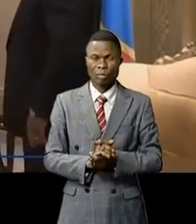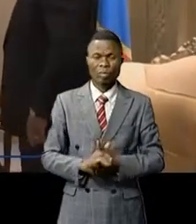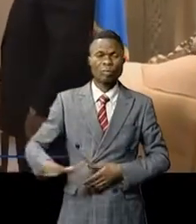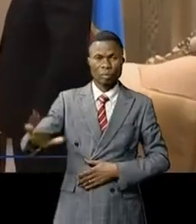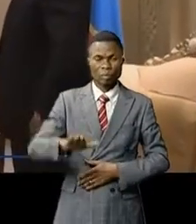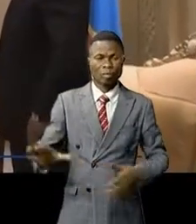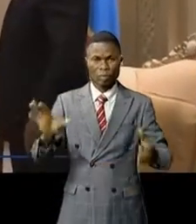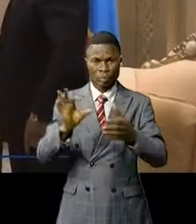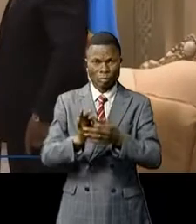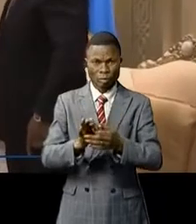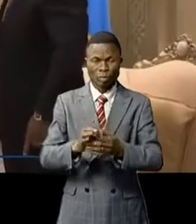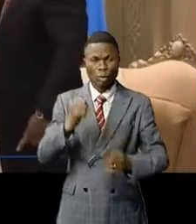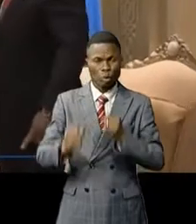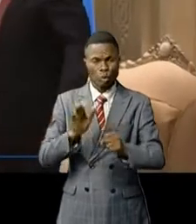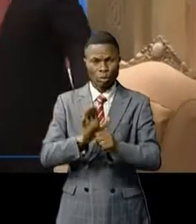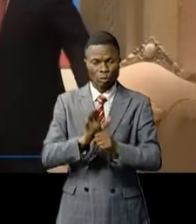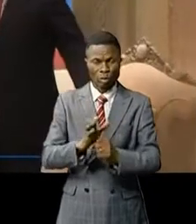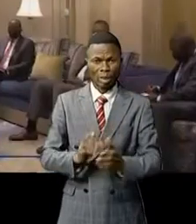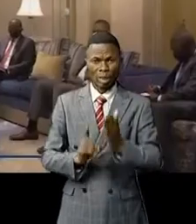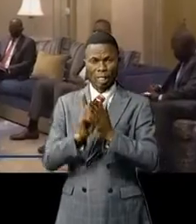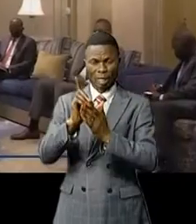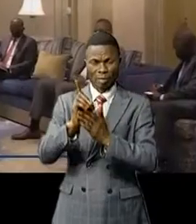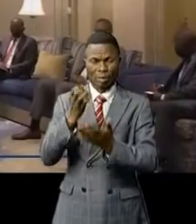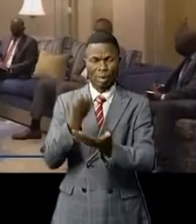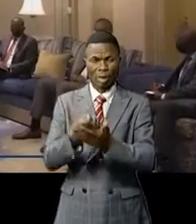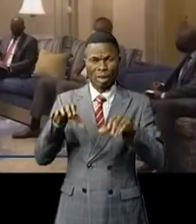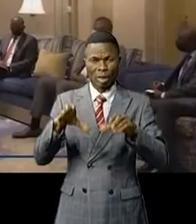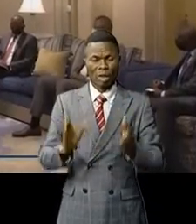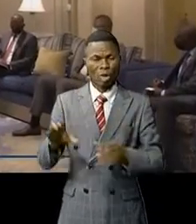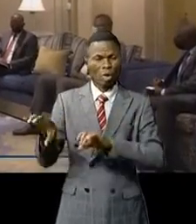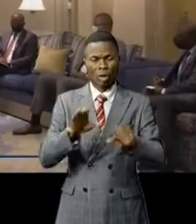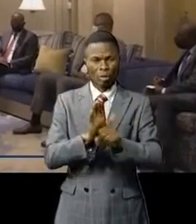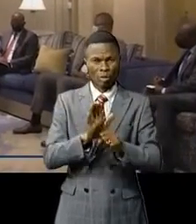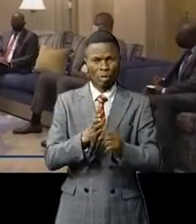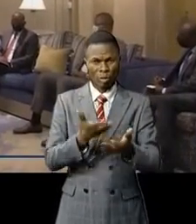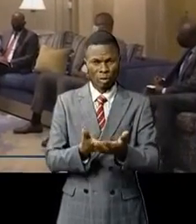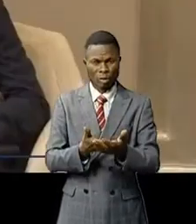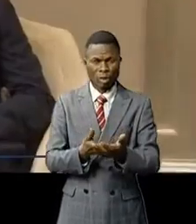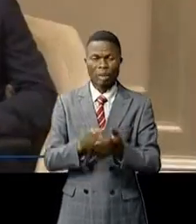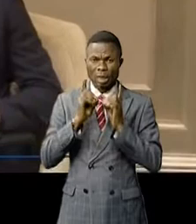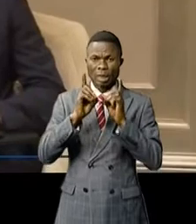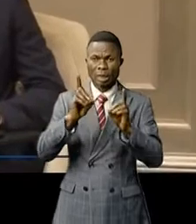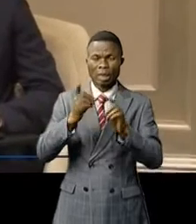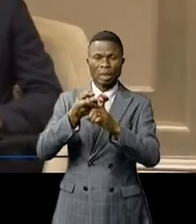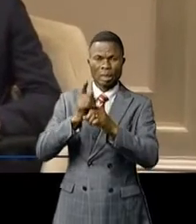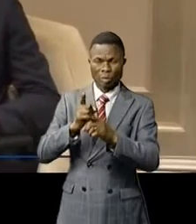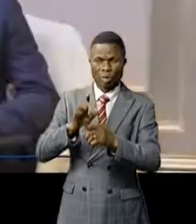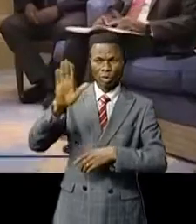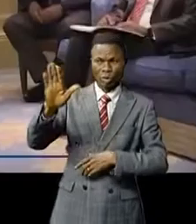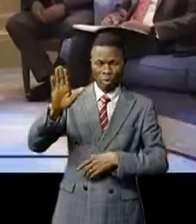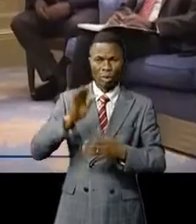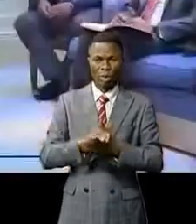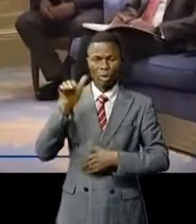Arabes Unis sont très motivés à booster l'économie congolaise dans toutes ses dimensions. Cette déclaration est de Mohamed Elal